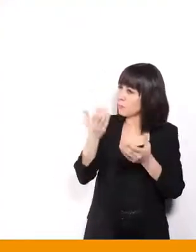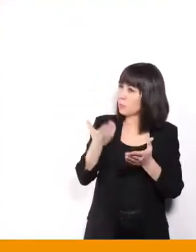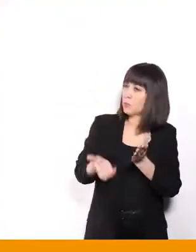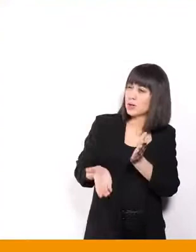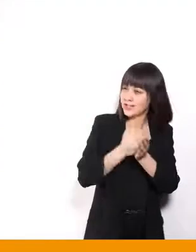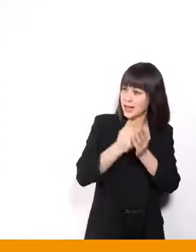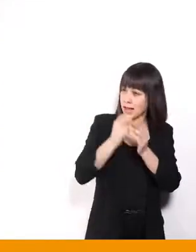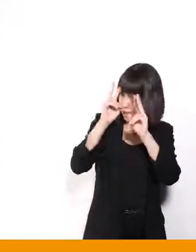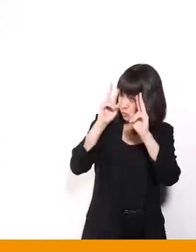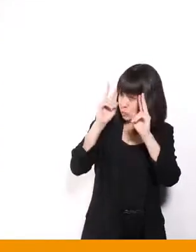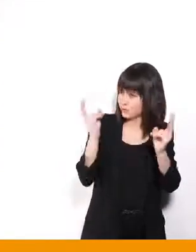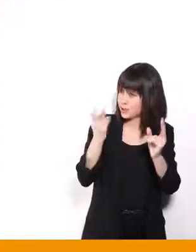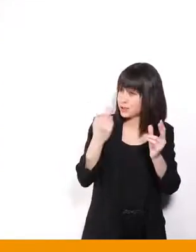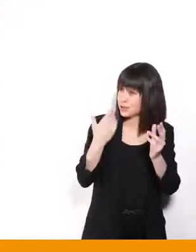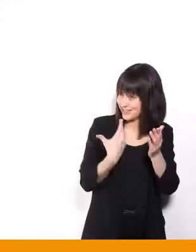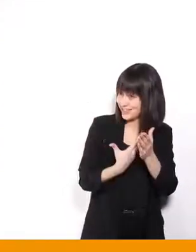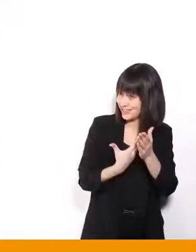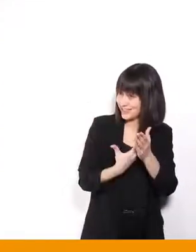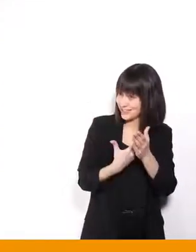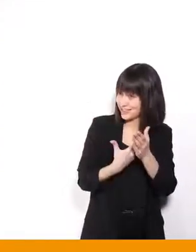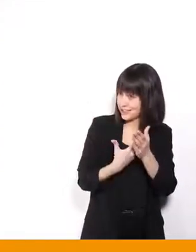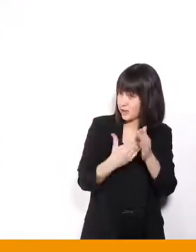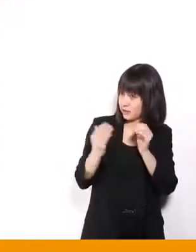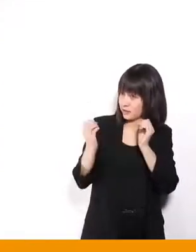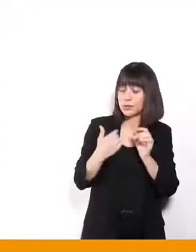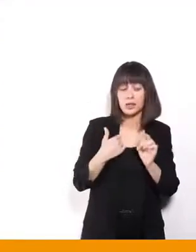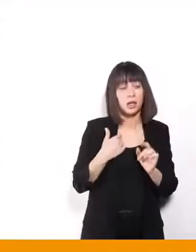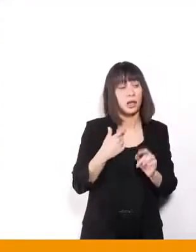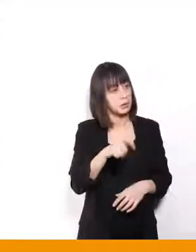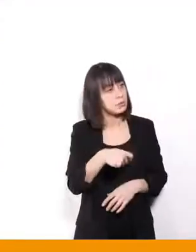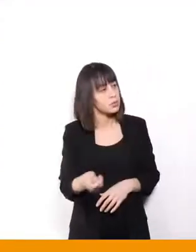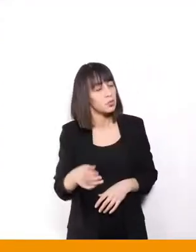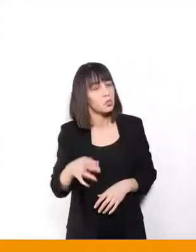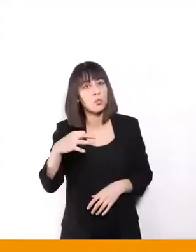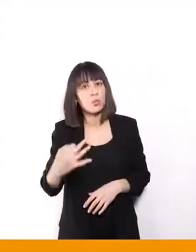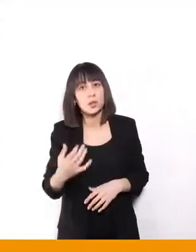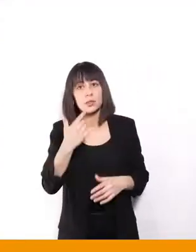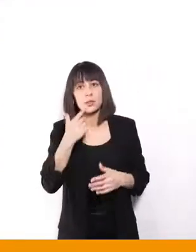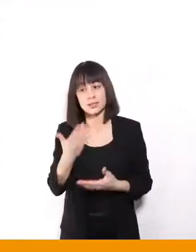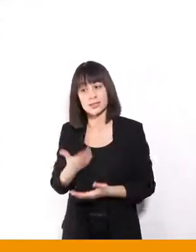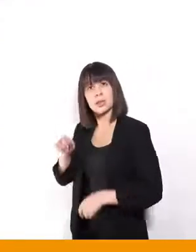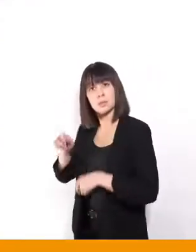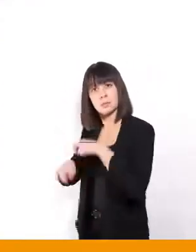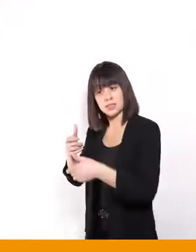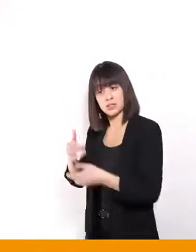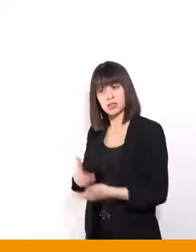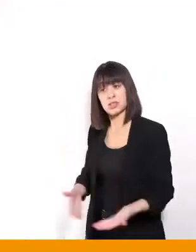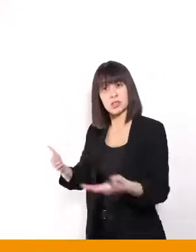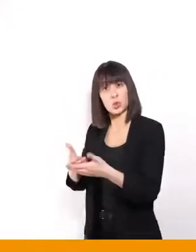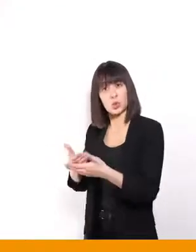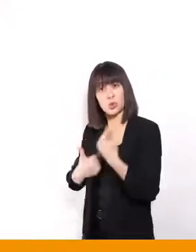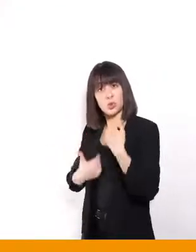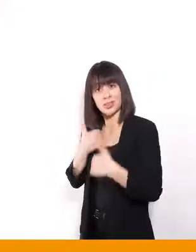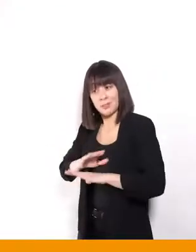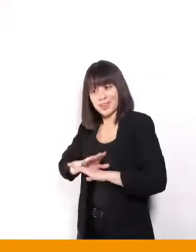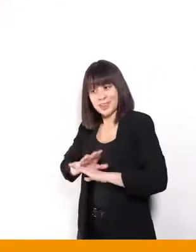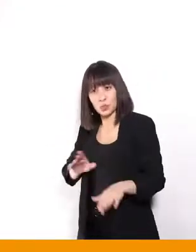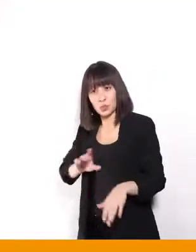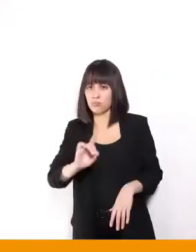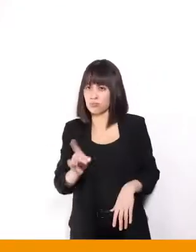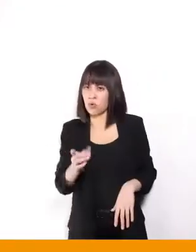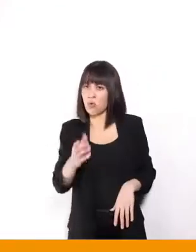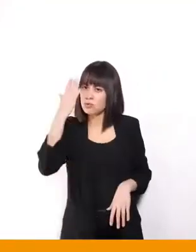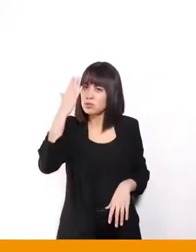Et puis c'est aussi, ce ne sont pas simplement les personnes en situation de handicap. On sait combien aujourd'hui les